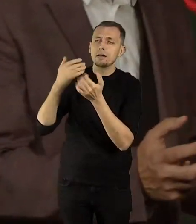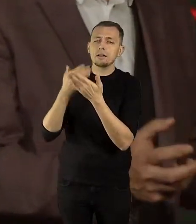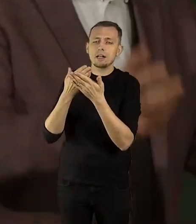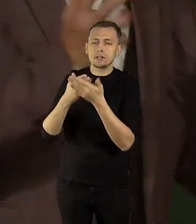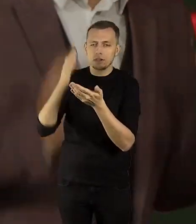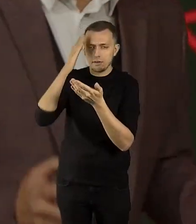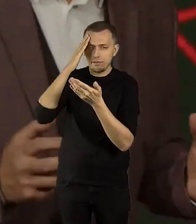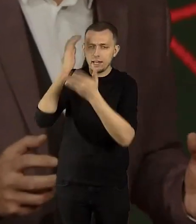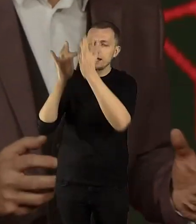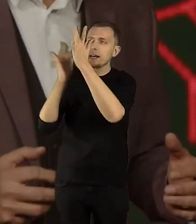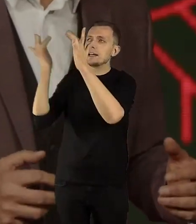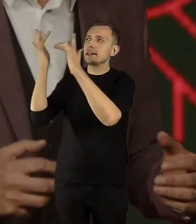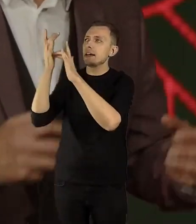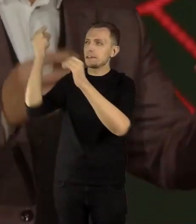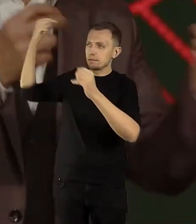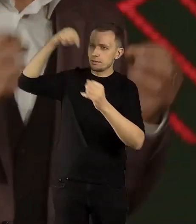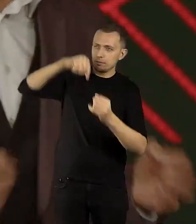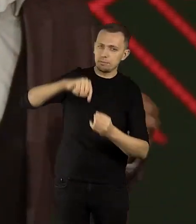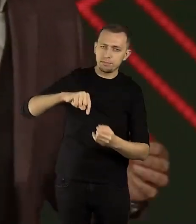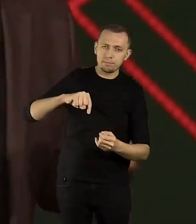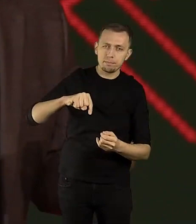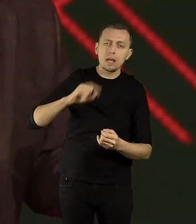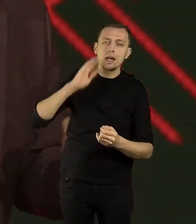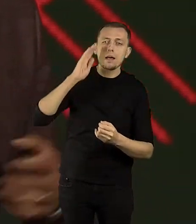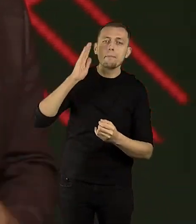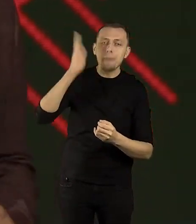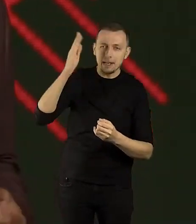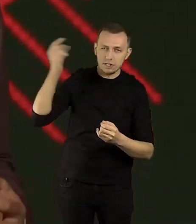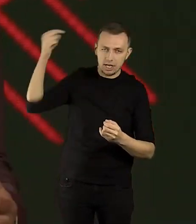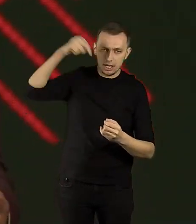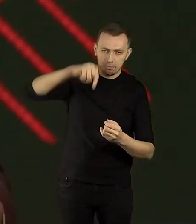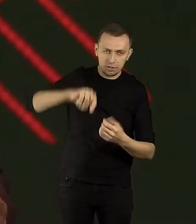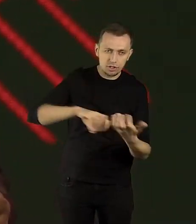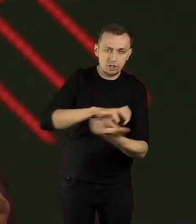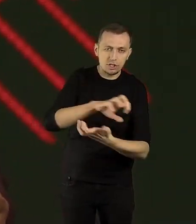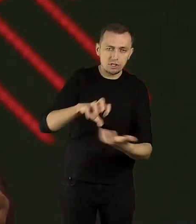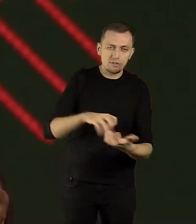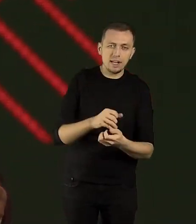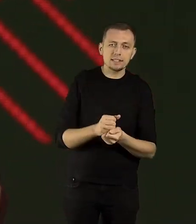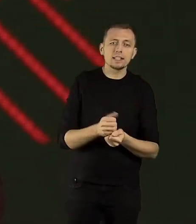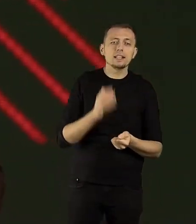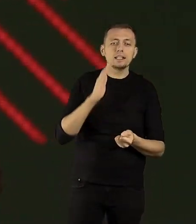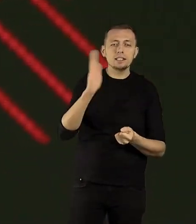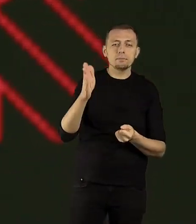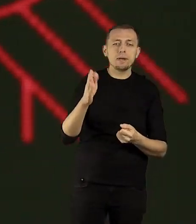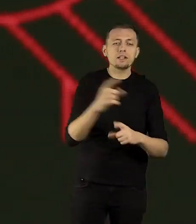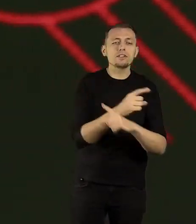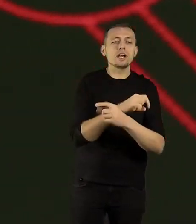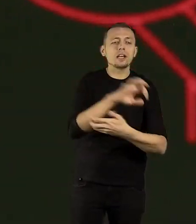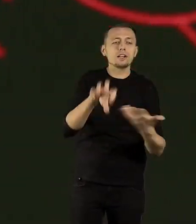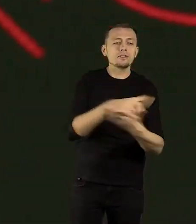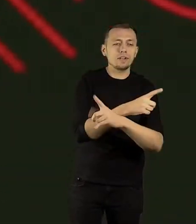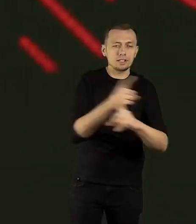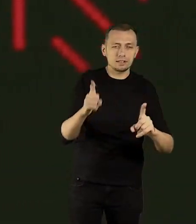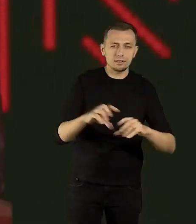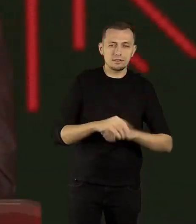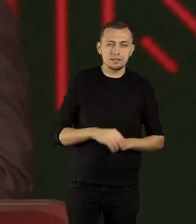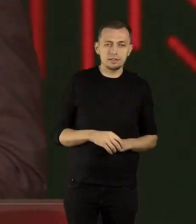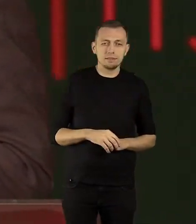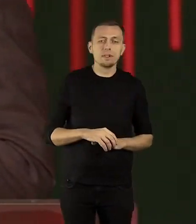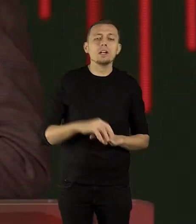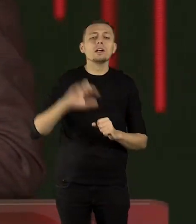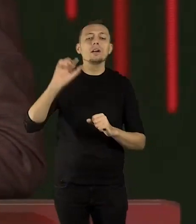to. W drugiej zwrotce ona chwali Boga już nie za to, co jest jej osobistym doświadczeniem. Chwali